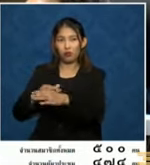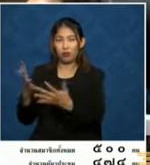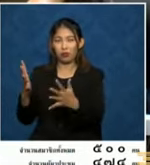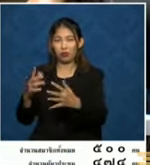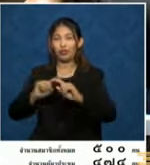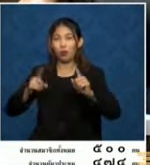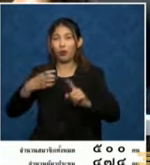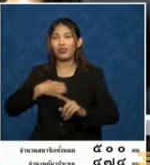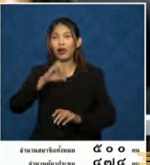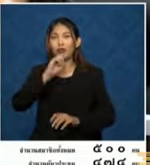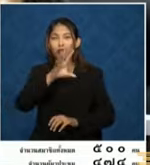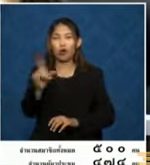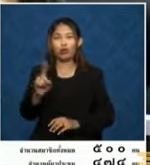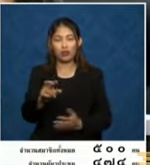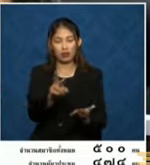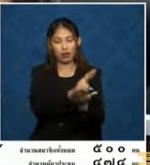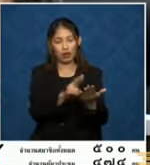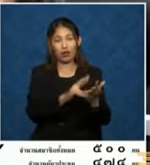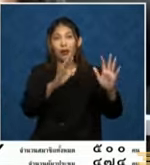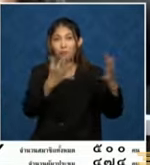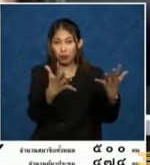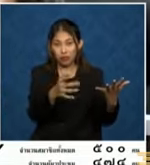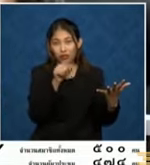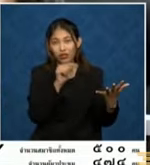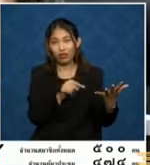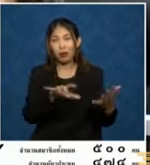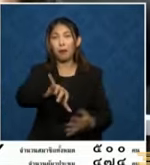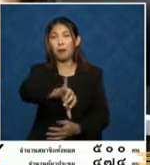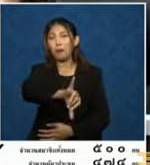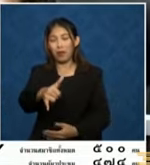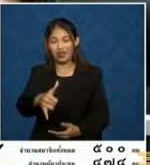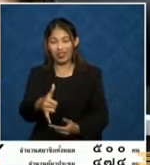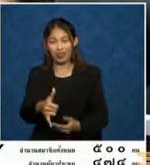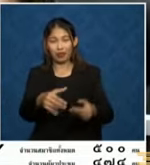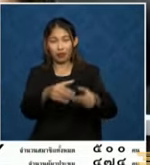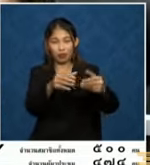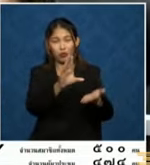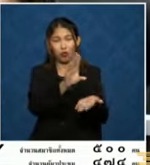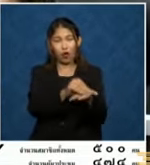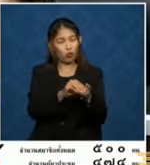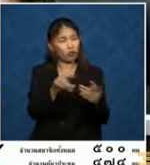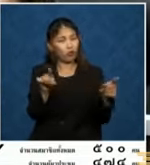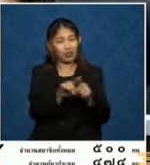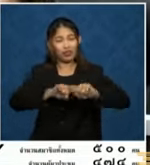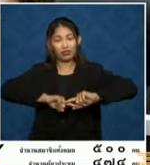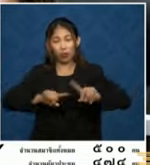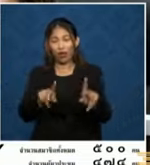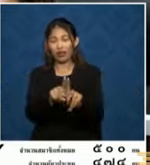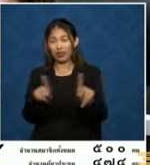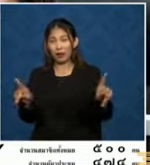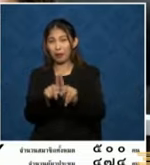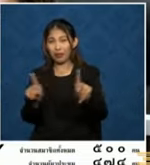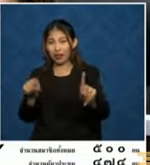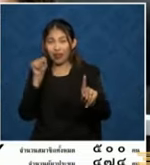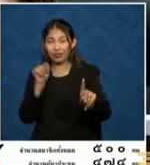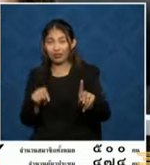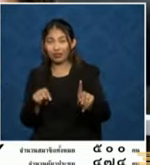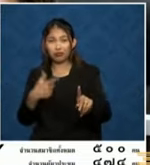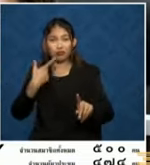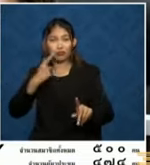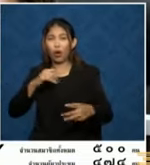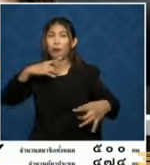แสดงให้เห็นว่าพอไม่มีรายงานเป็นทางการออกมาเนี่ยบางครั้งข้อมูลชุดเดียวกันเนี่ยคณะกรรมการแต่ละคนหรือกรรมการแต่ละท่านเนี่ยตอบ